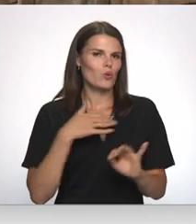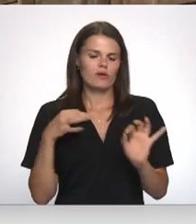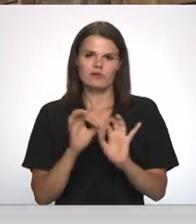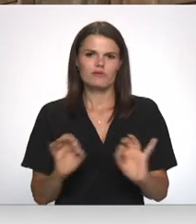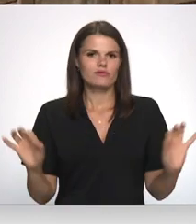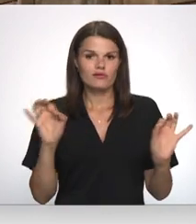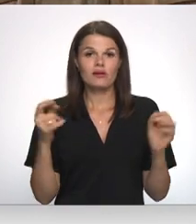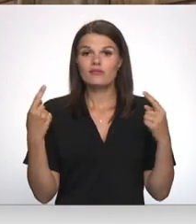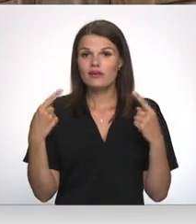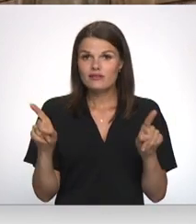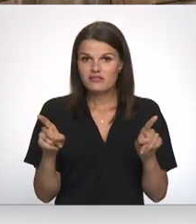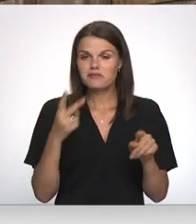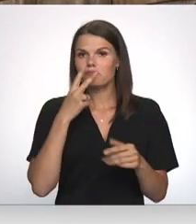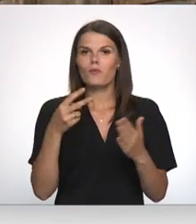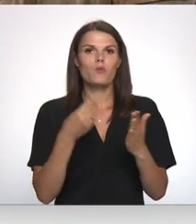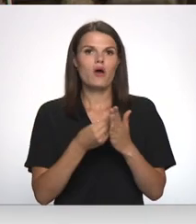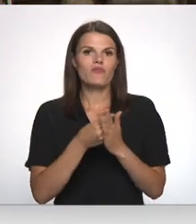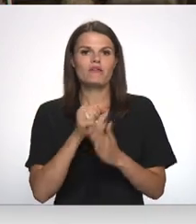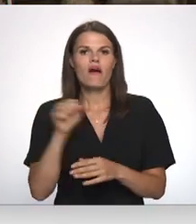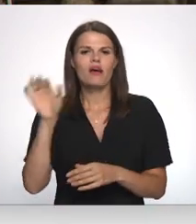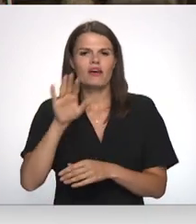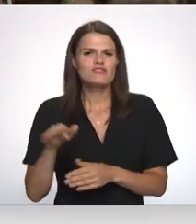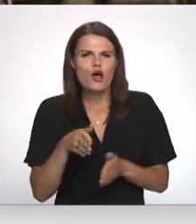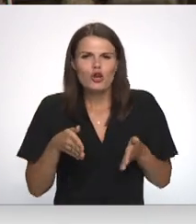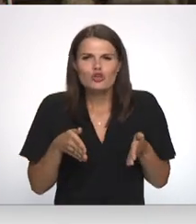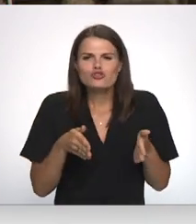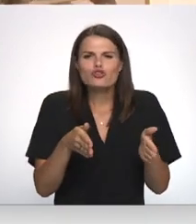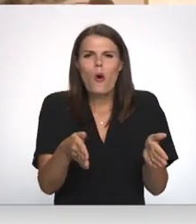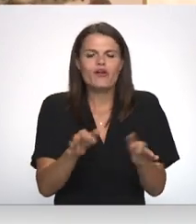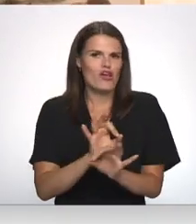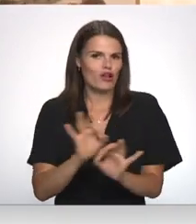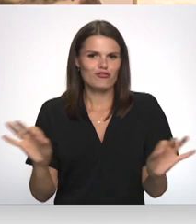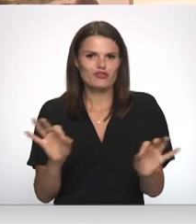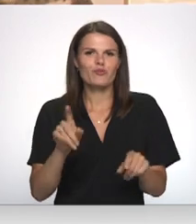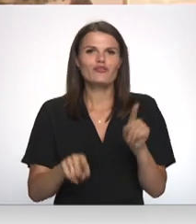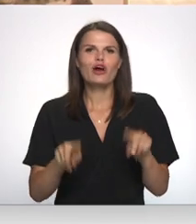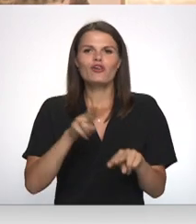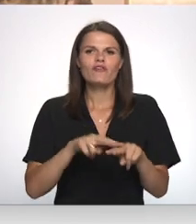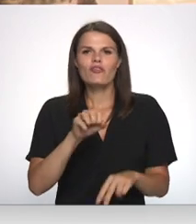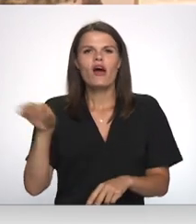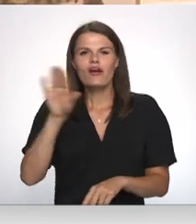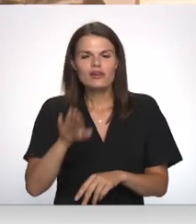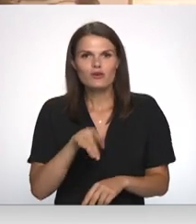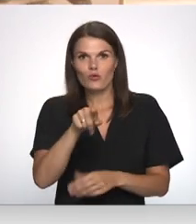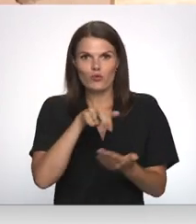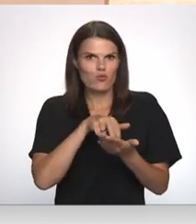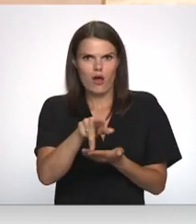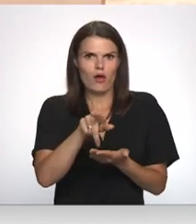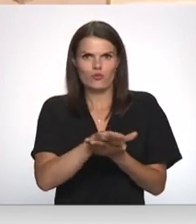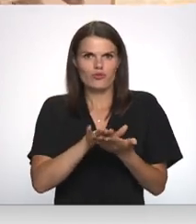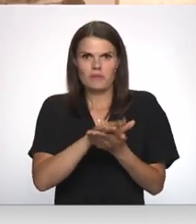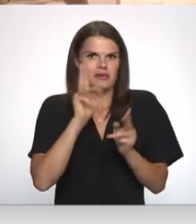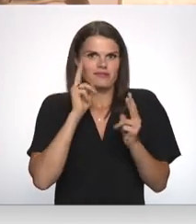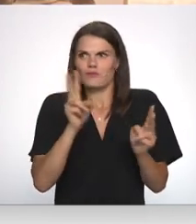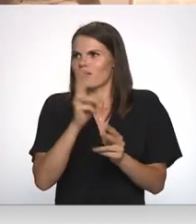skaisti. Citi novērtē Āgenskalna šauro ielu šarmu. Ir kaut kādas vietas Āgenskalnā, kur tu ej un tu vispār nesaproti, kas